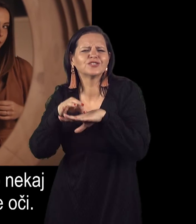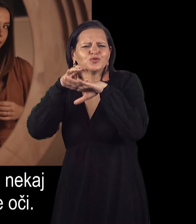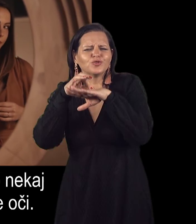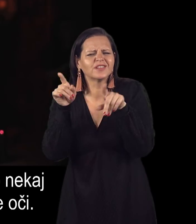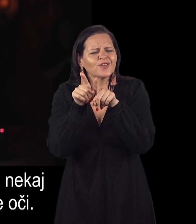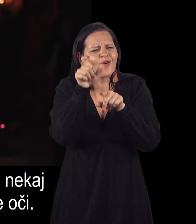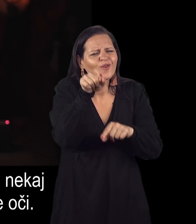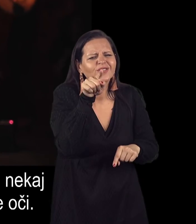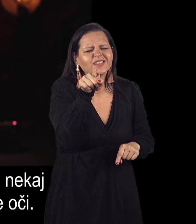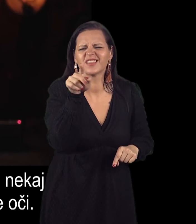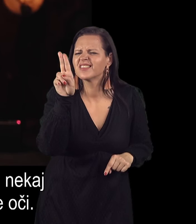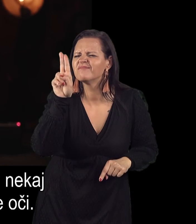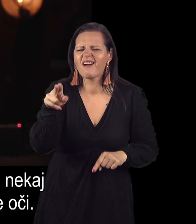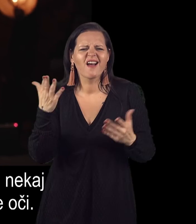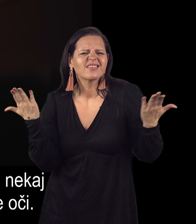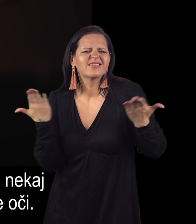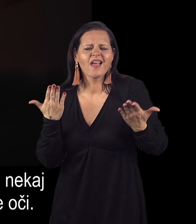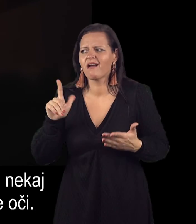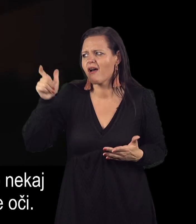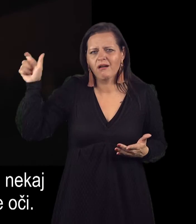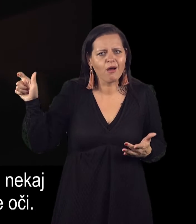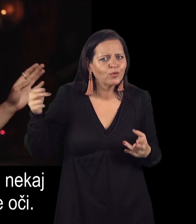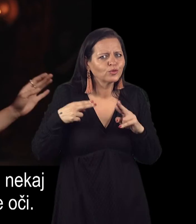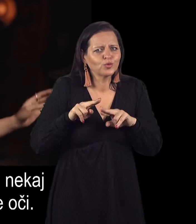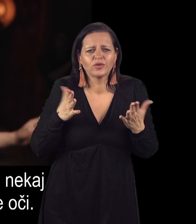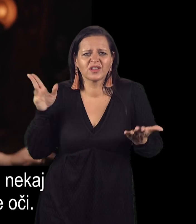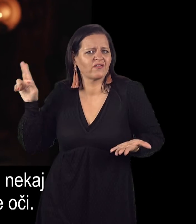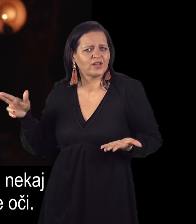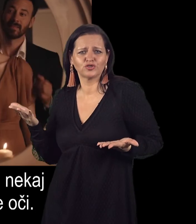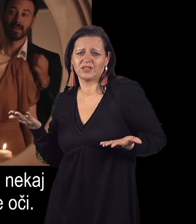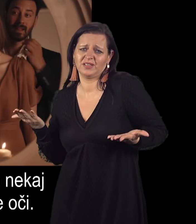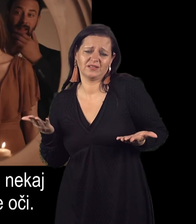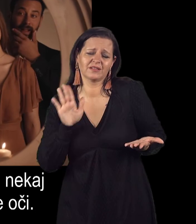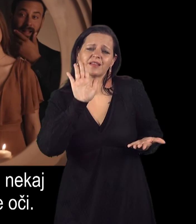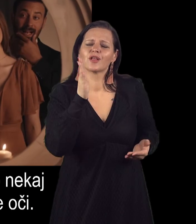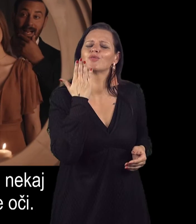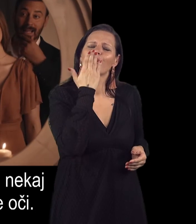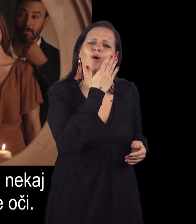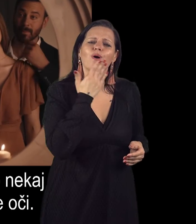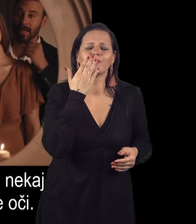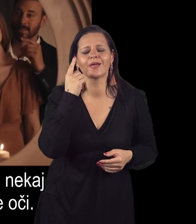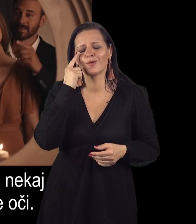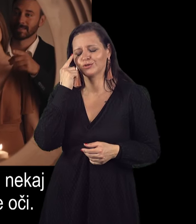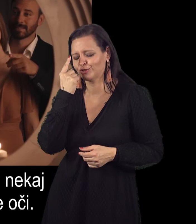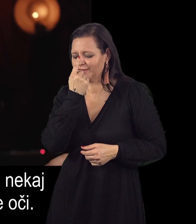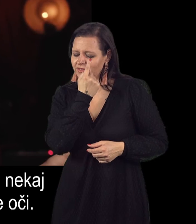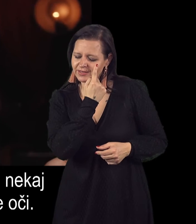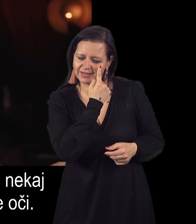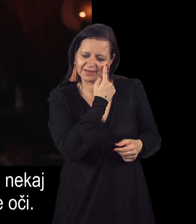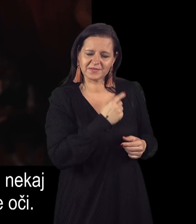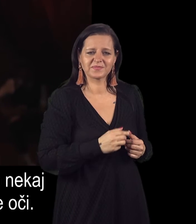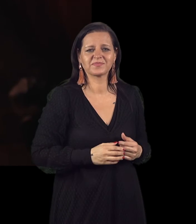Ljudje, ki čutijo kot ti, imajo nekaj, kar v drugih več ni, tople